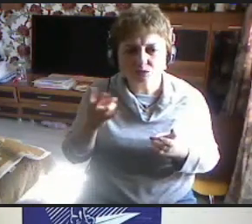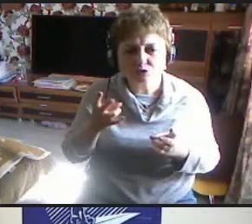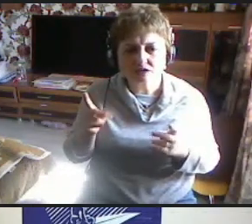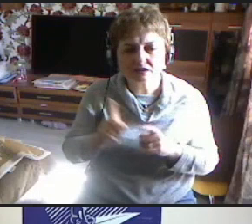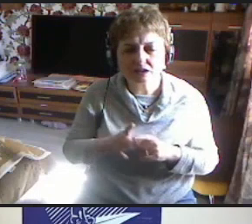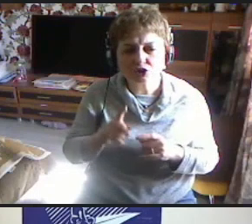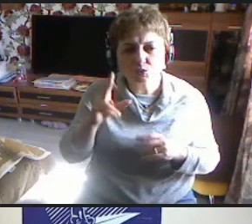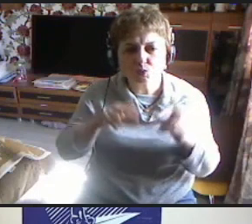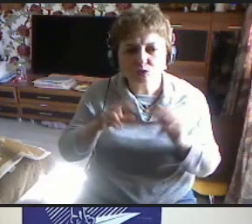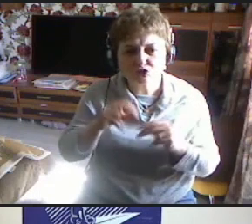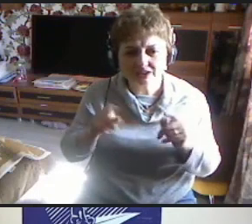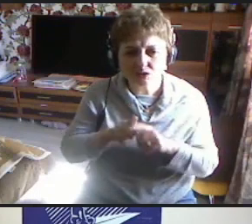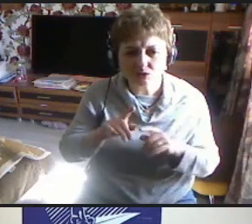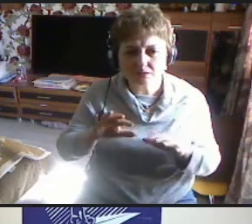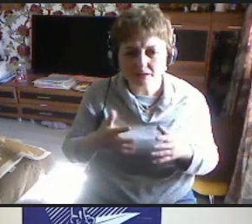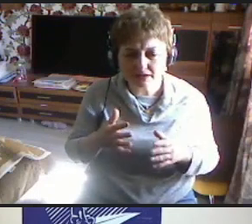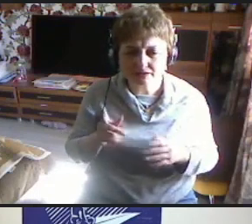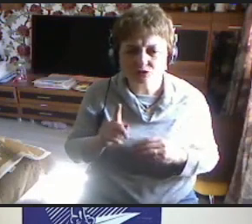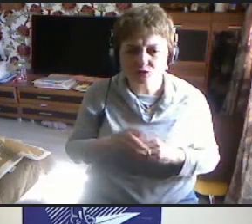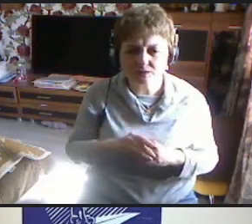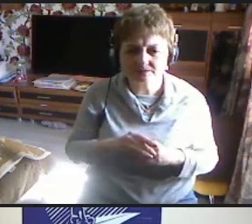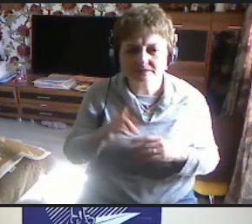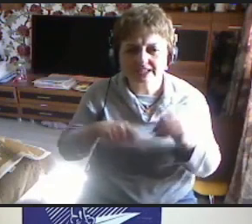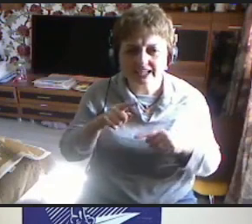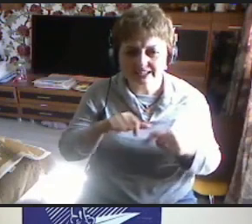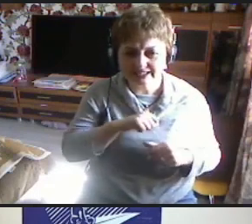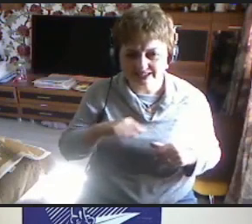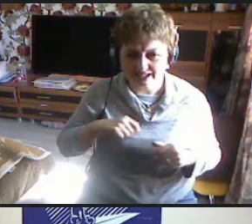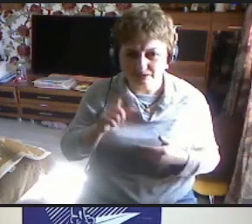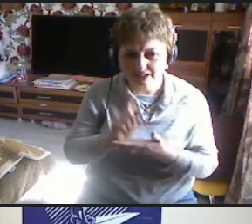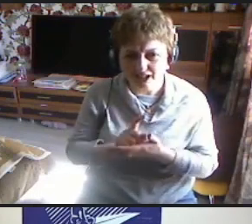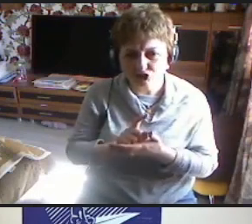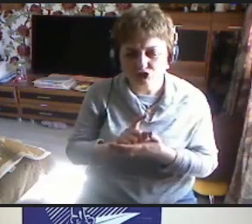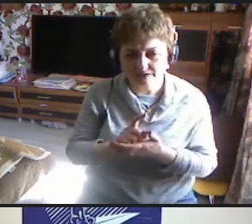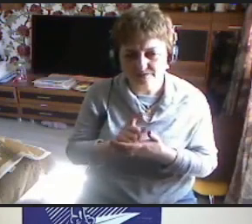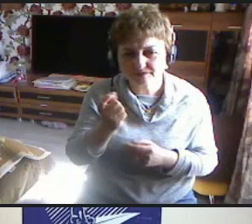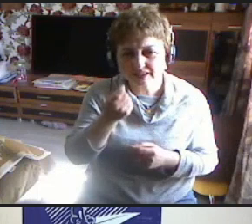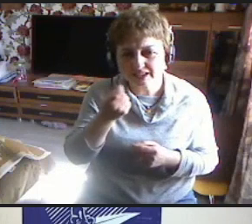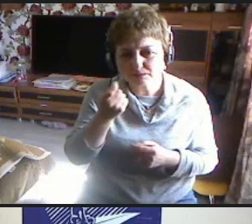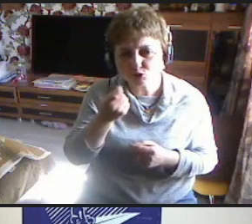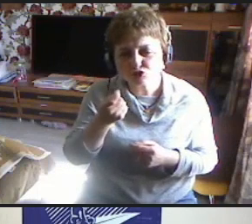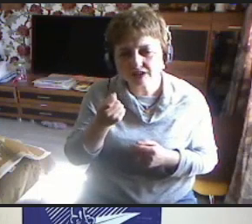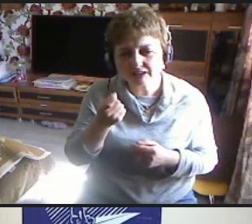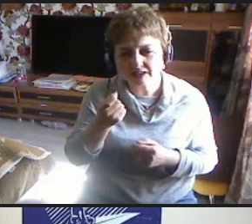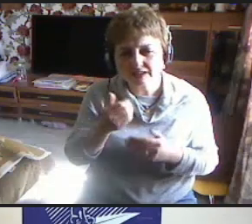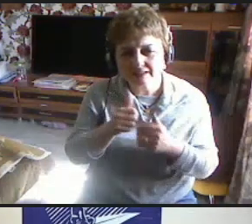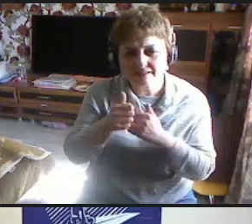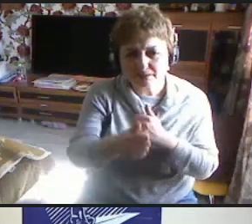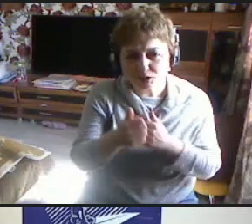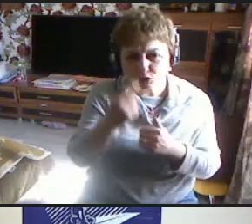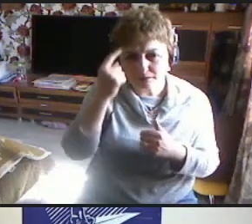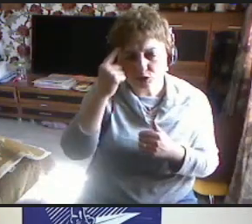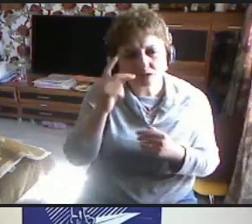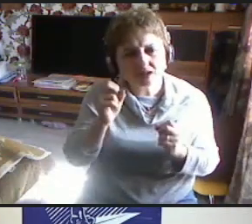что родители сами должны все-таки немножко наперед подумать о том, как ребенок их будет